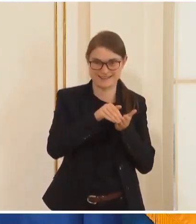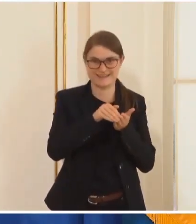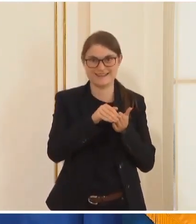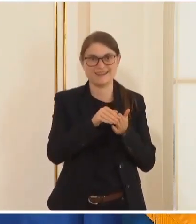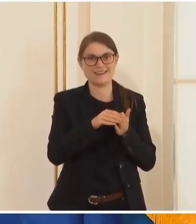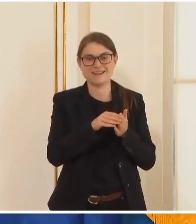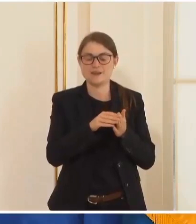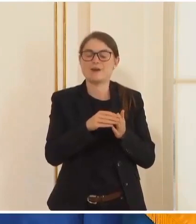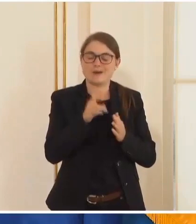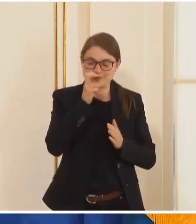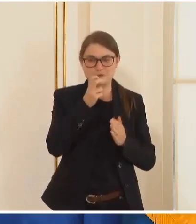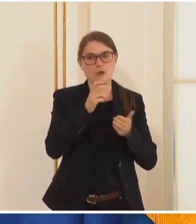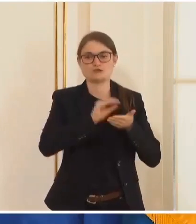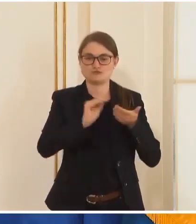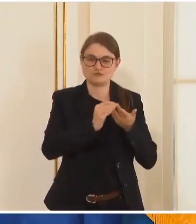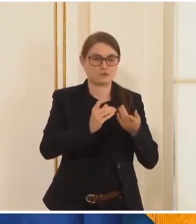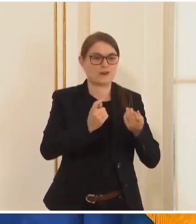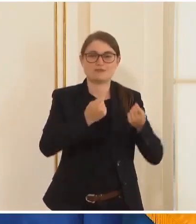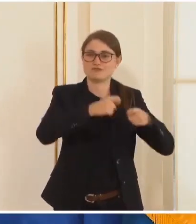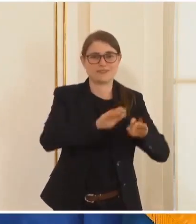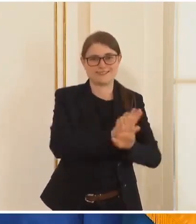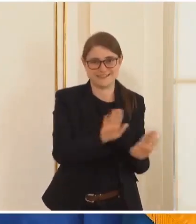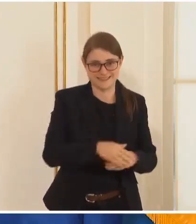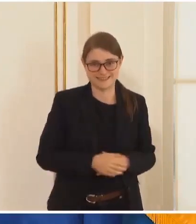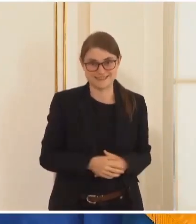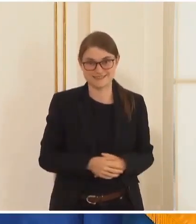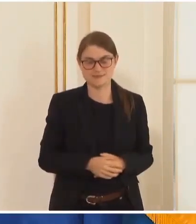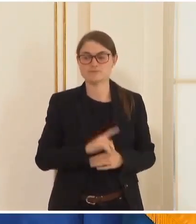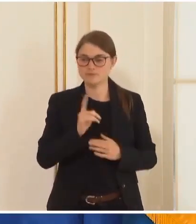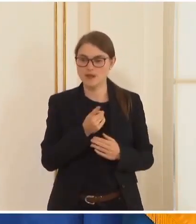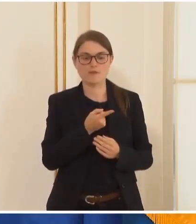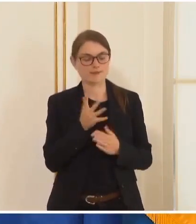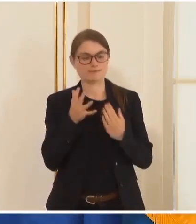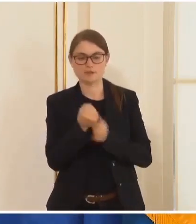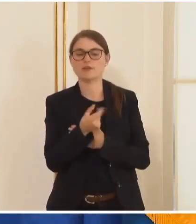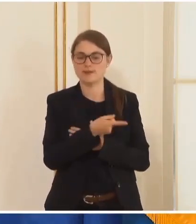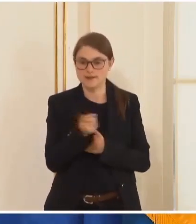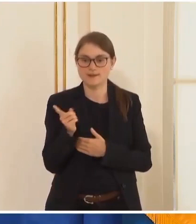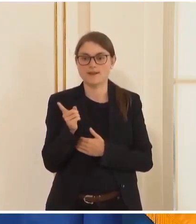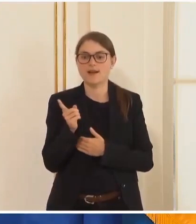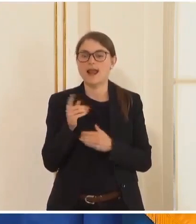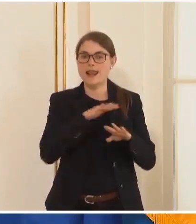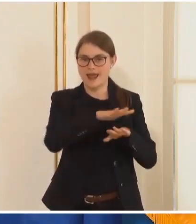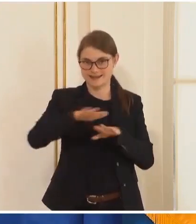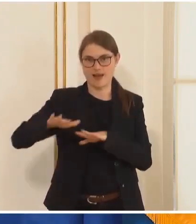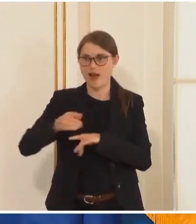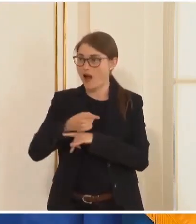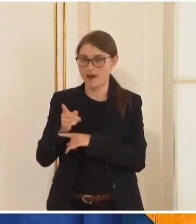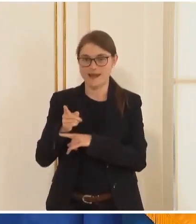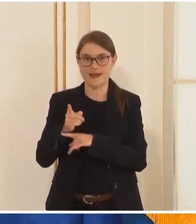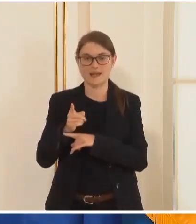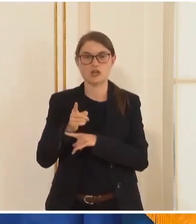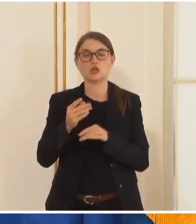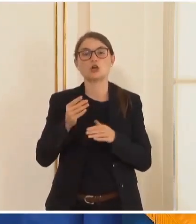Dabei haben wir noch einmal festgestellt, in allen Ländern gilt auf Schulhöfen und beim Weg in die Klasse